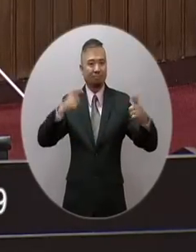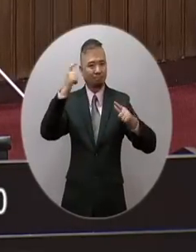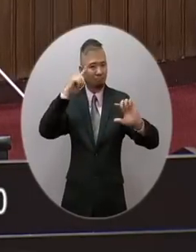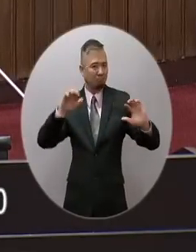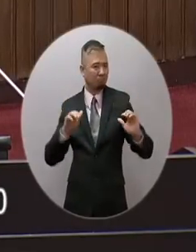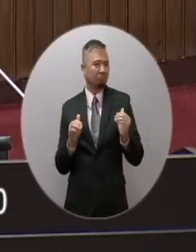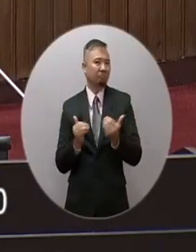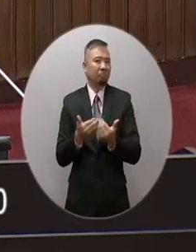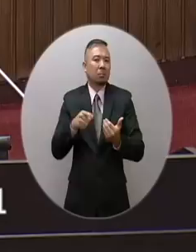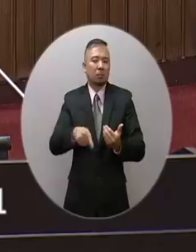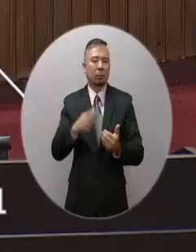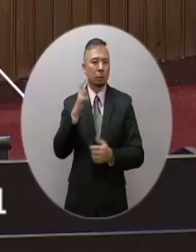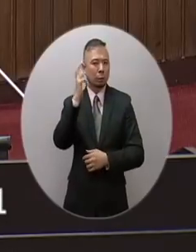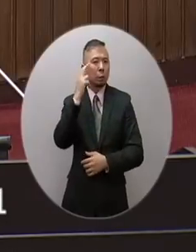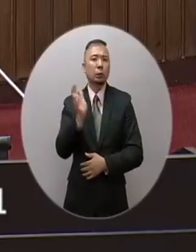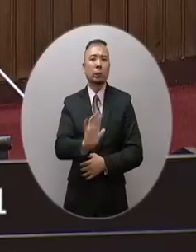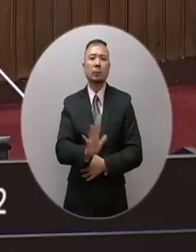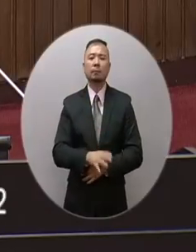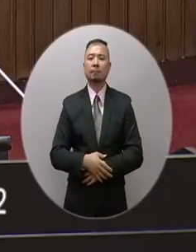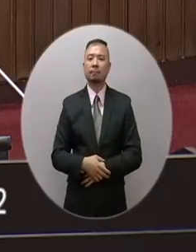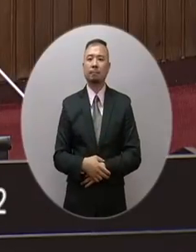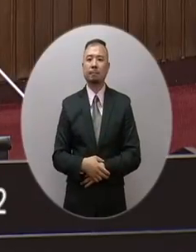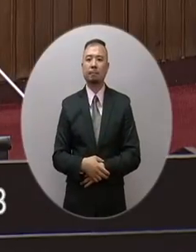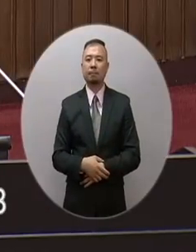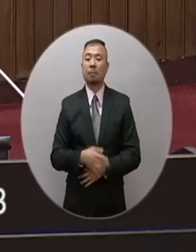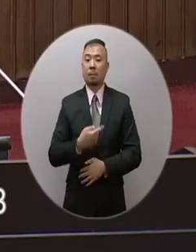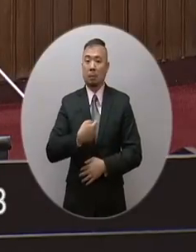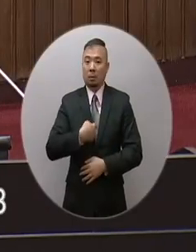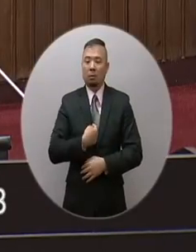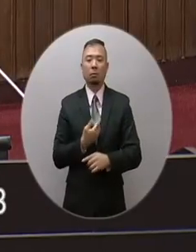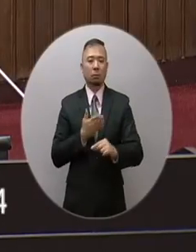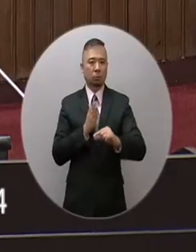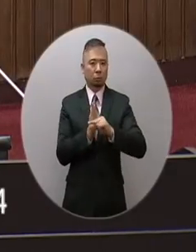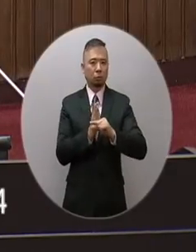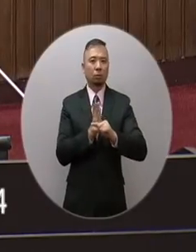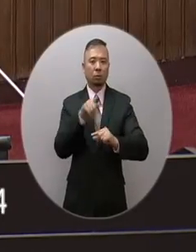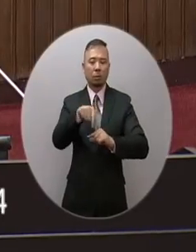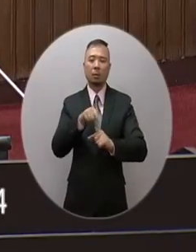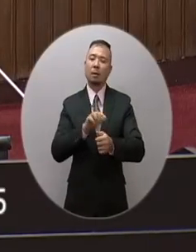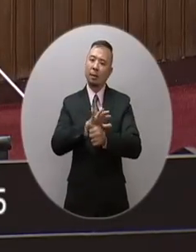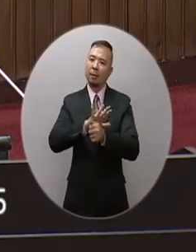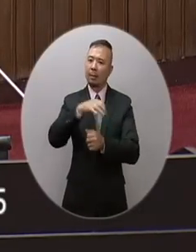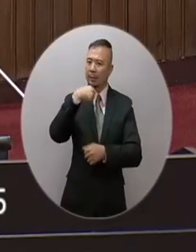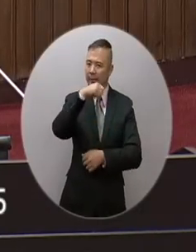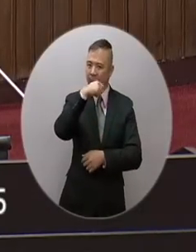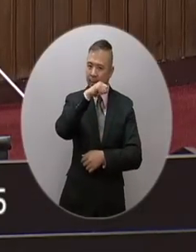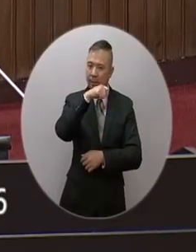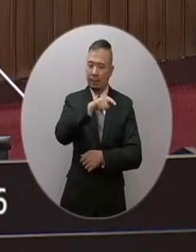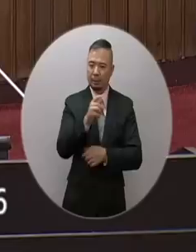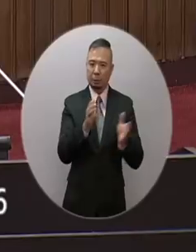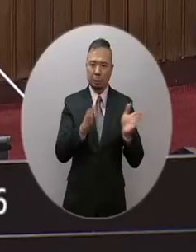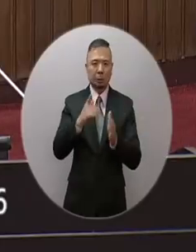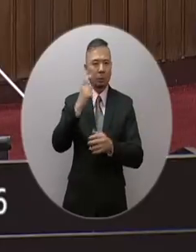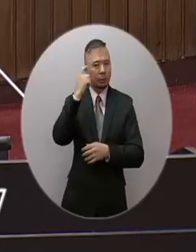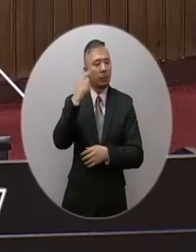的主张与金平论宗爱台、捍魂台破的理念，似乎可打破当前两